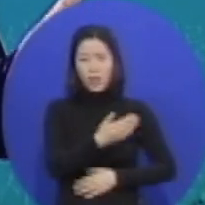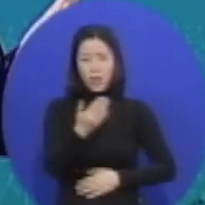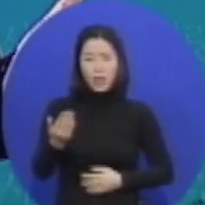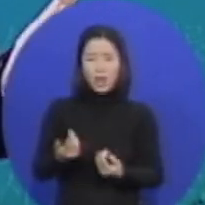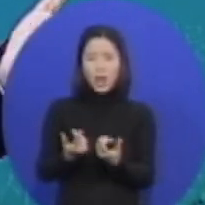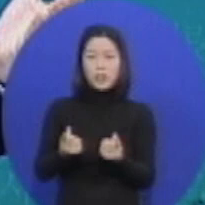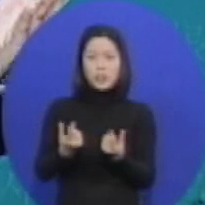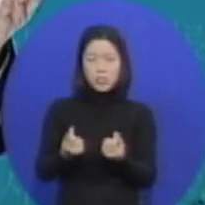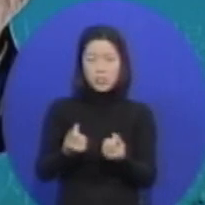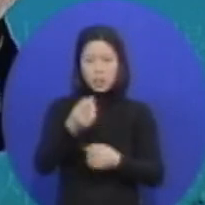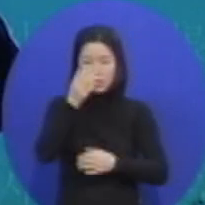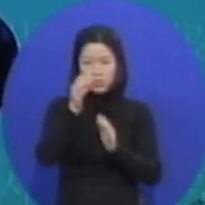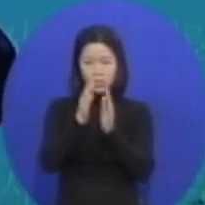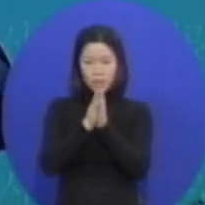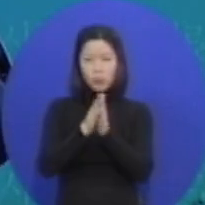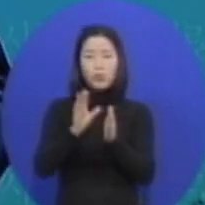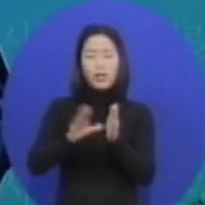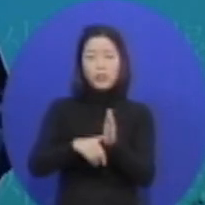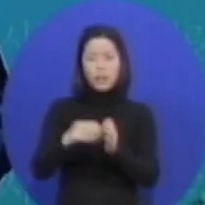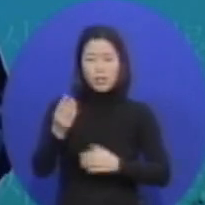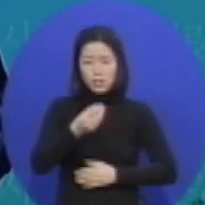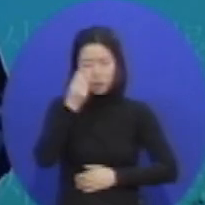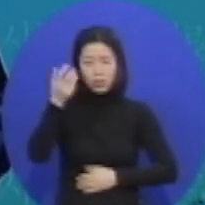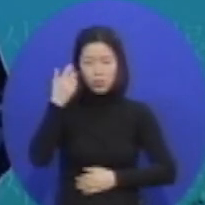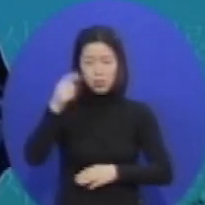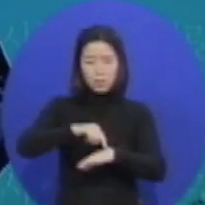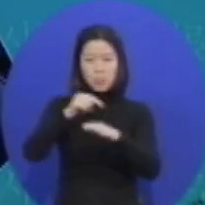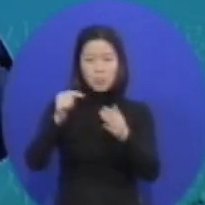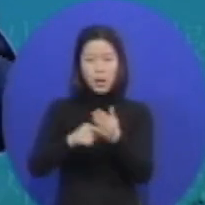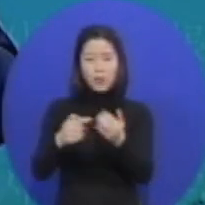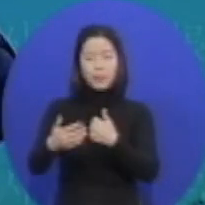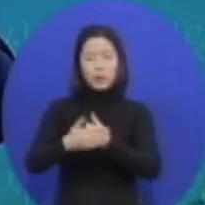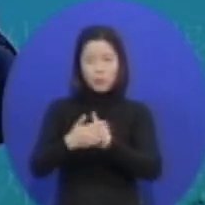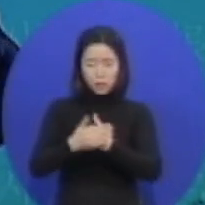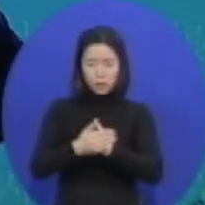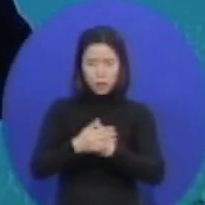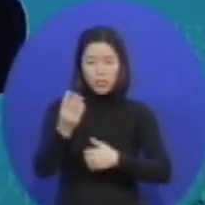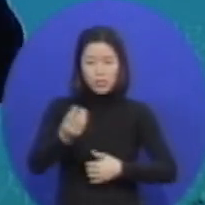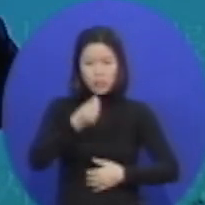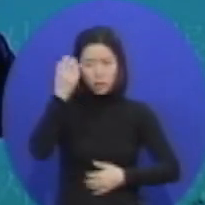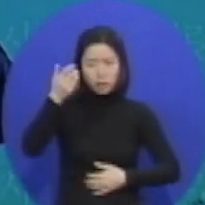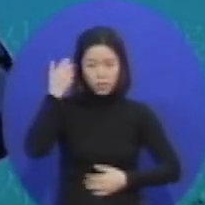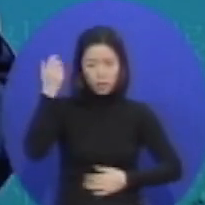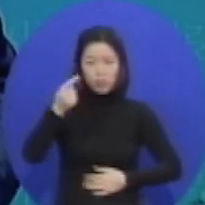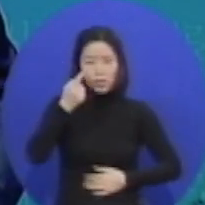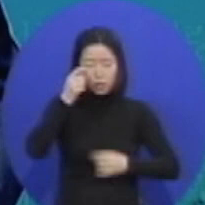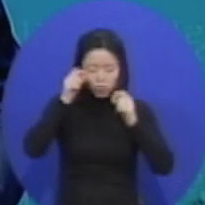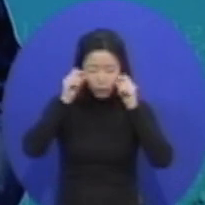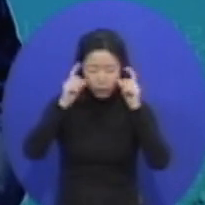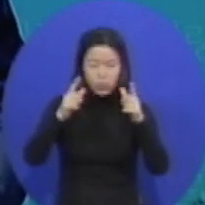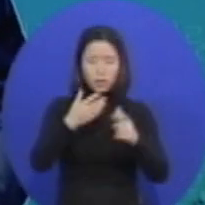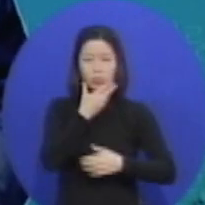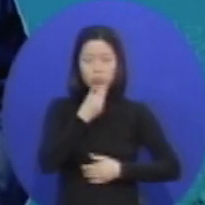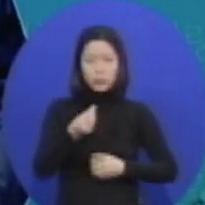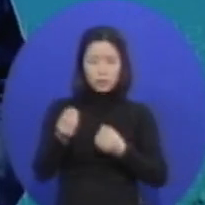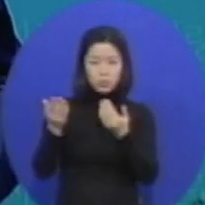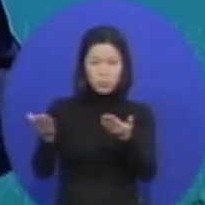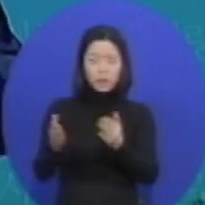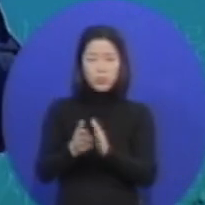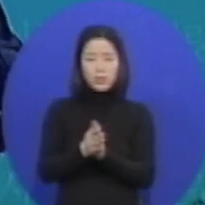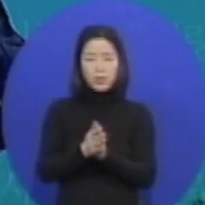성령께서 여러분의 마음을 도와주시길 2시간 정녕 님께서 여러분의 눈을 뜨게 해 주시기를 축복합니다